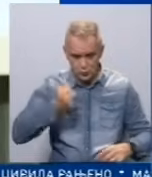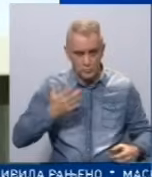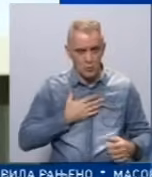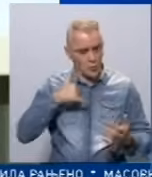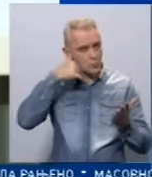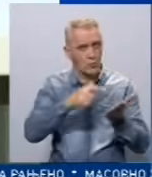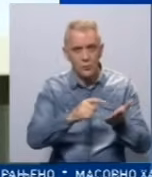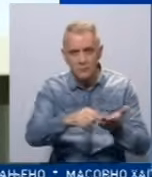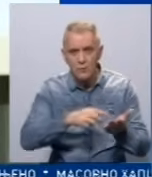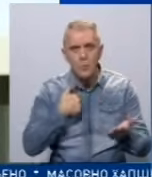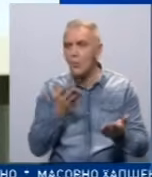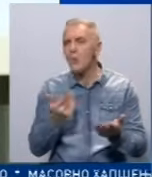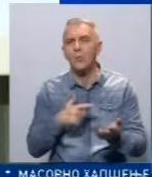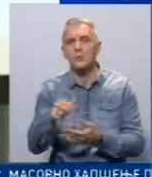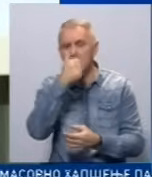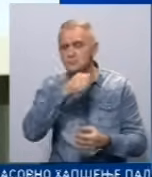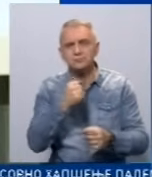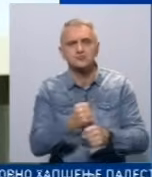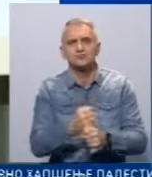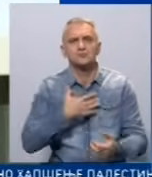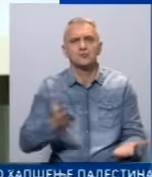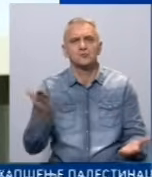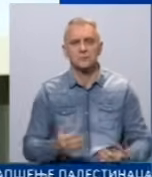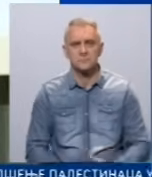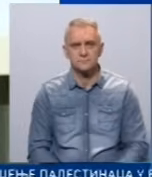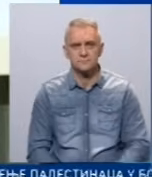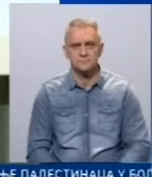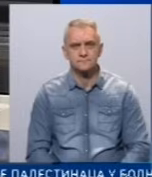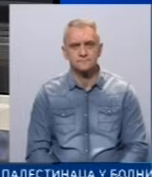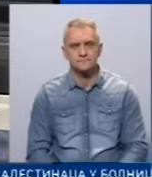da provjere moja kretanja, da rade šta god hoće.